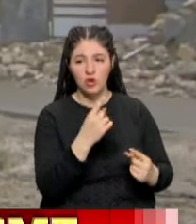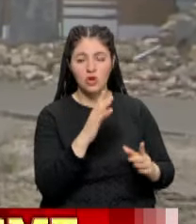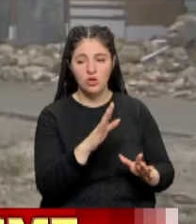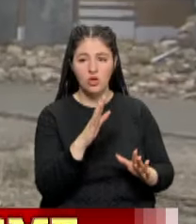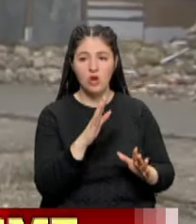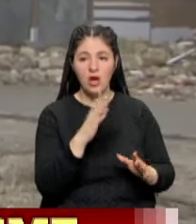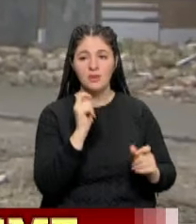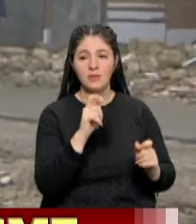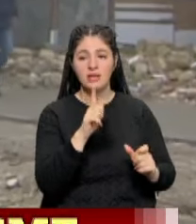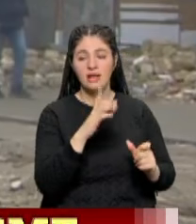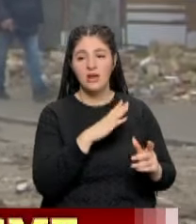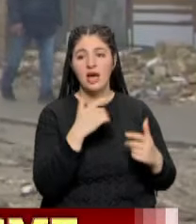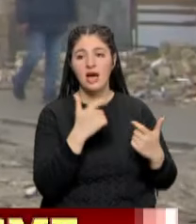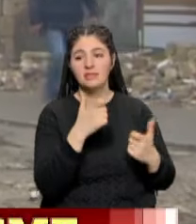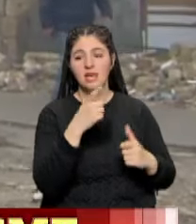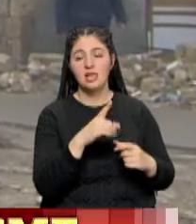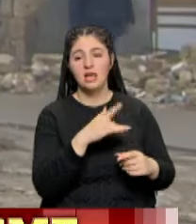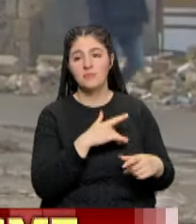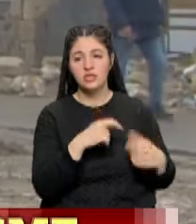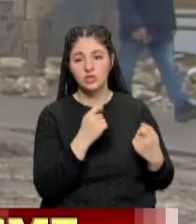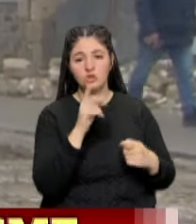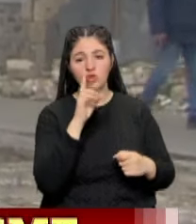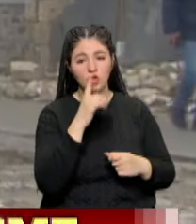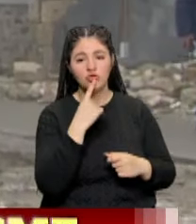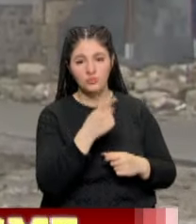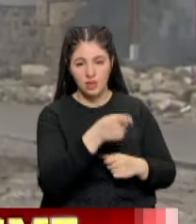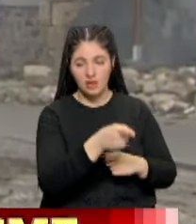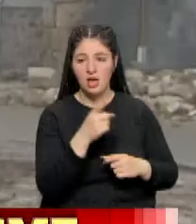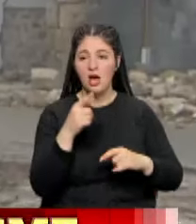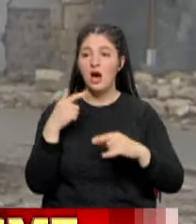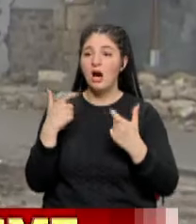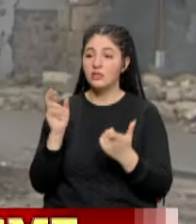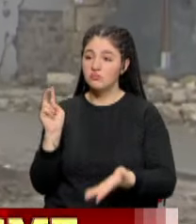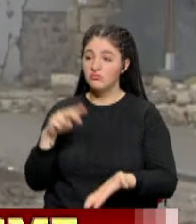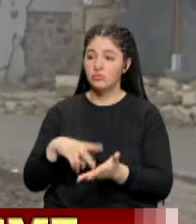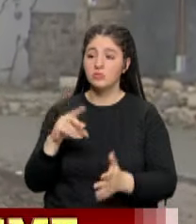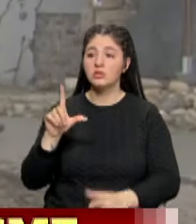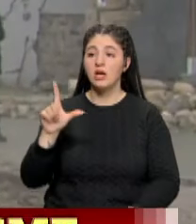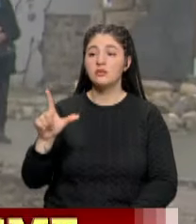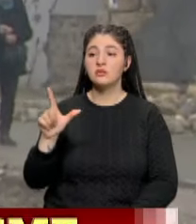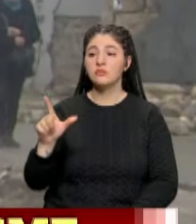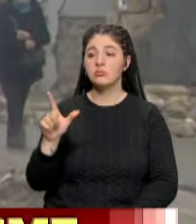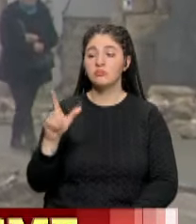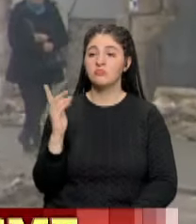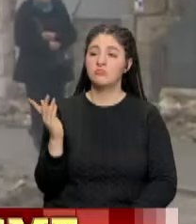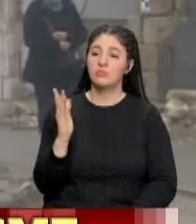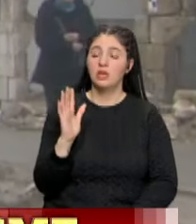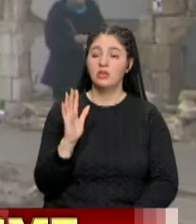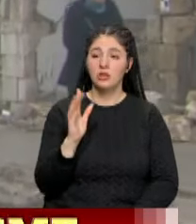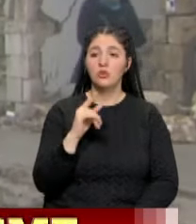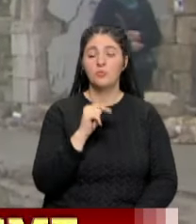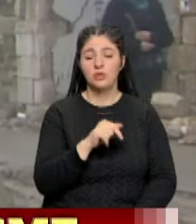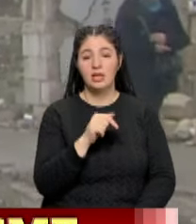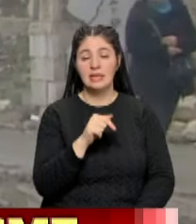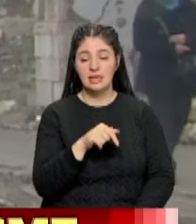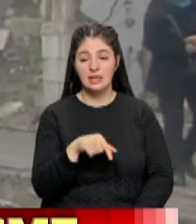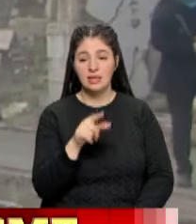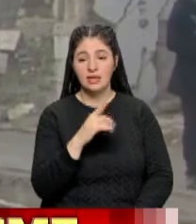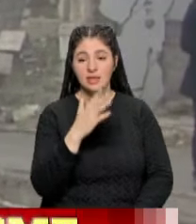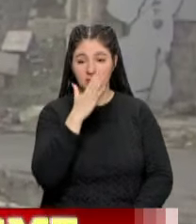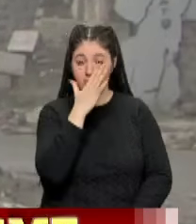yapılması gerekenler var. Hataylı'nın da kalbi kırık. Son bir cümle alayım. Hatay'ın ayağa kalkması lazım. Hatay'ın ayağa kalkması lazım. Buranın bu